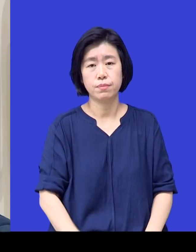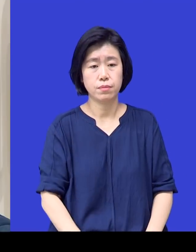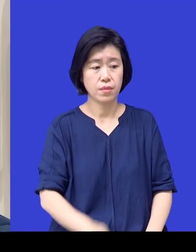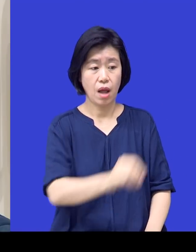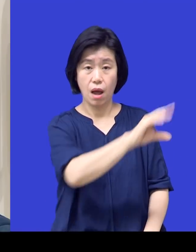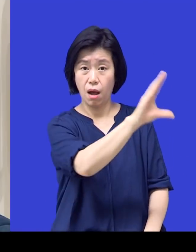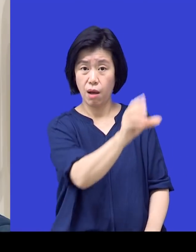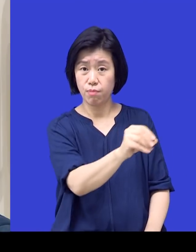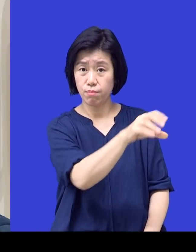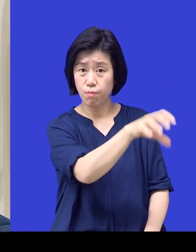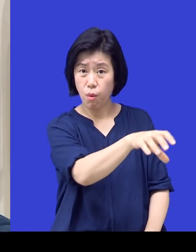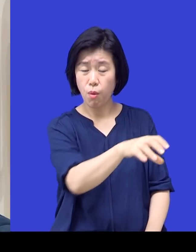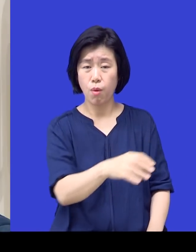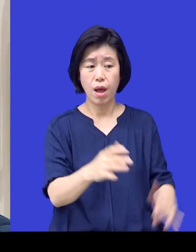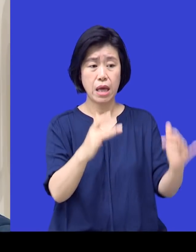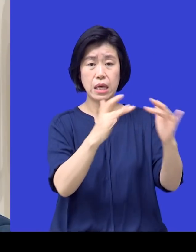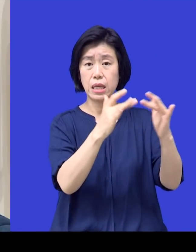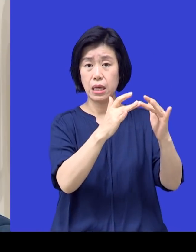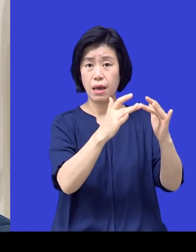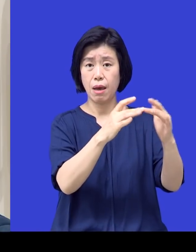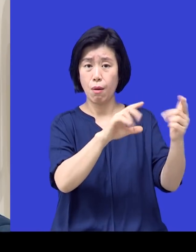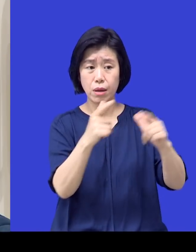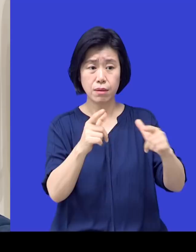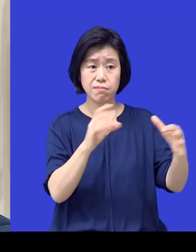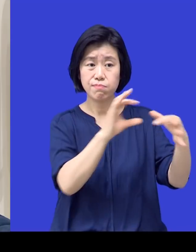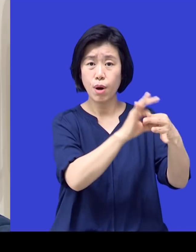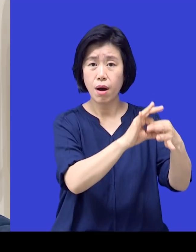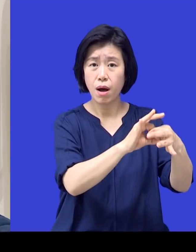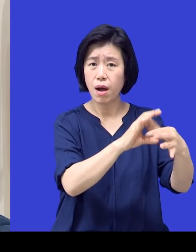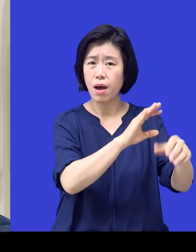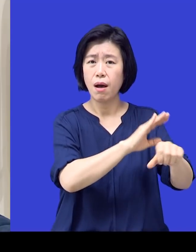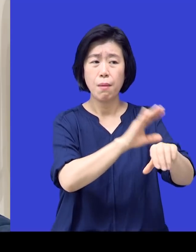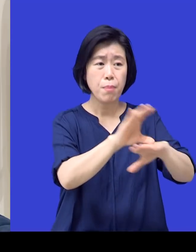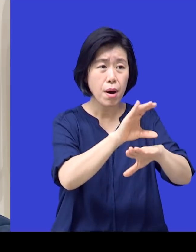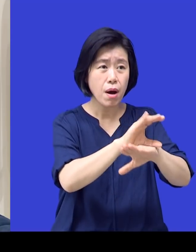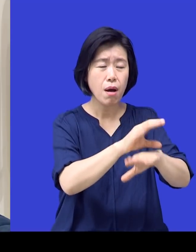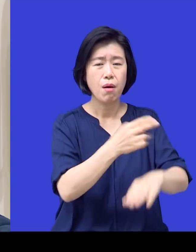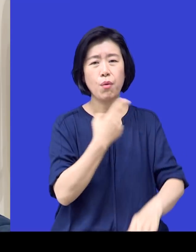네네. 빈민가에 네네. 쓰레기장에 없지. 연결이라든지